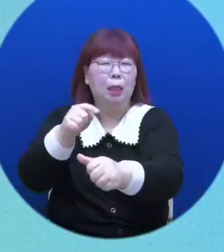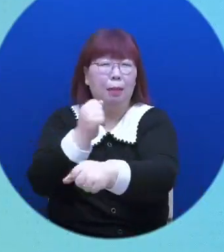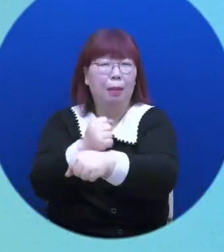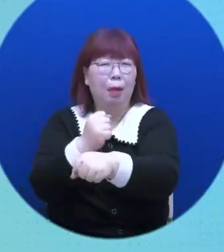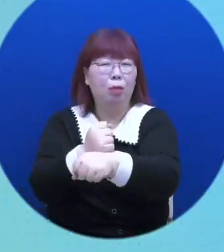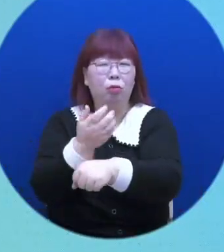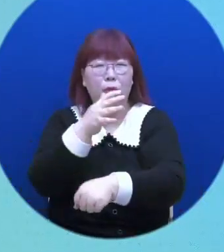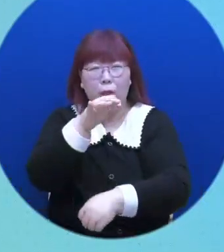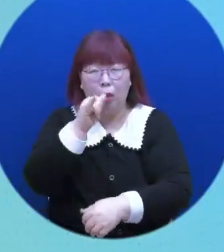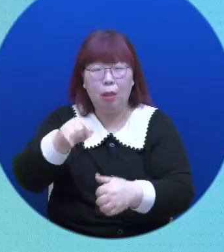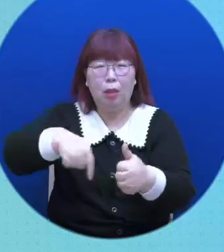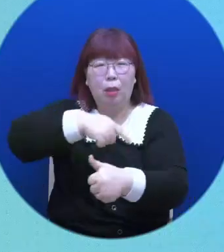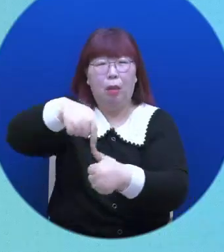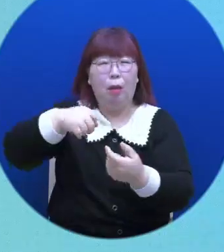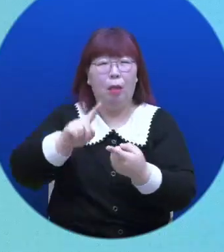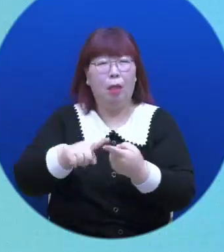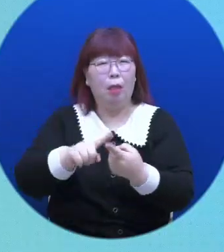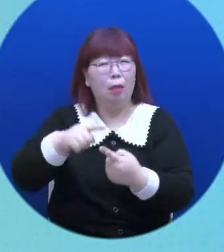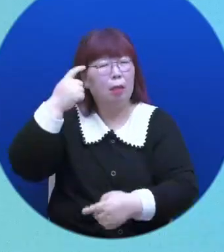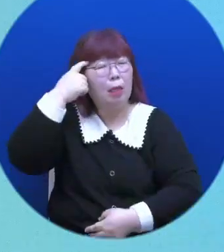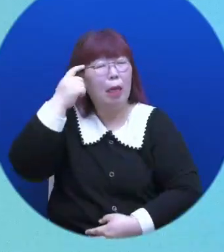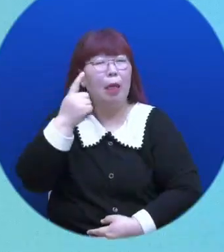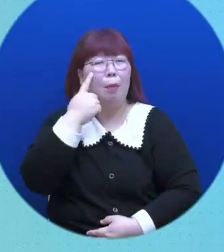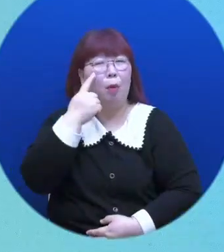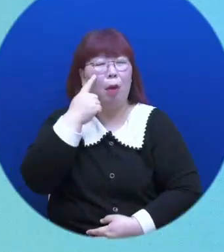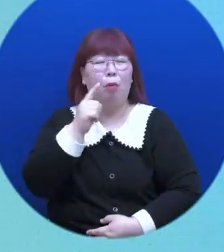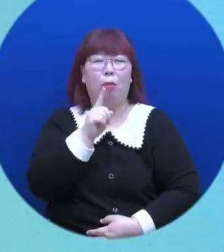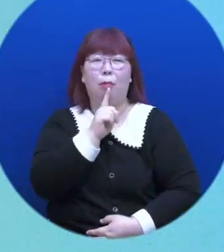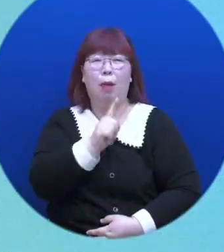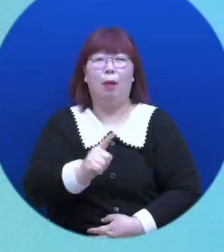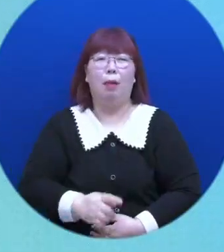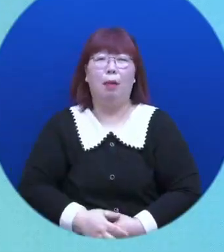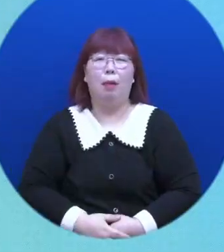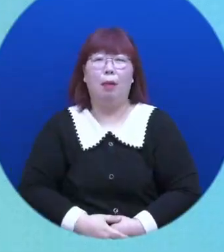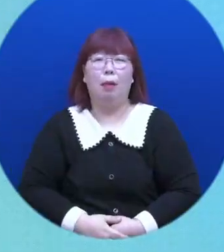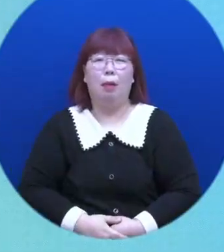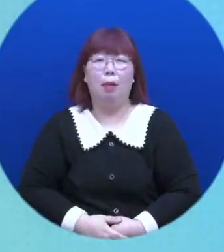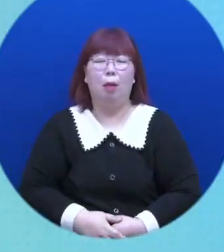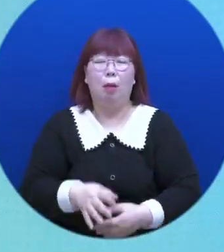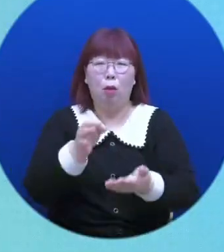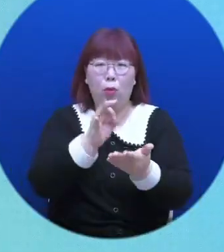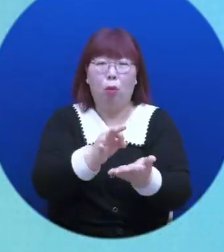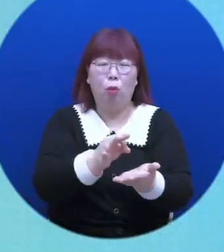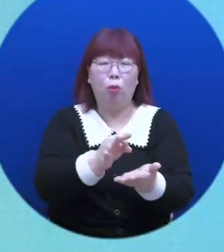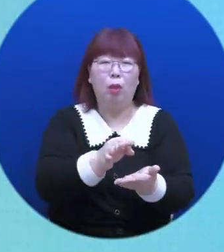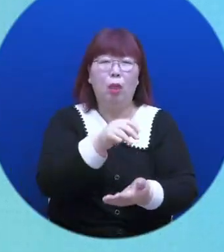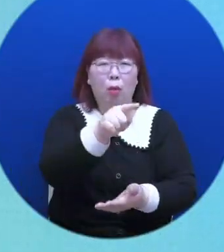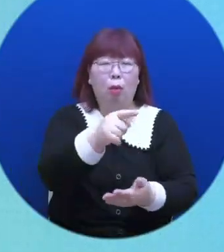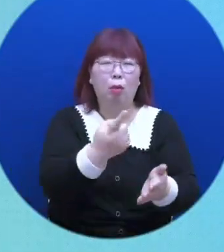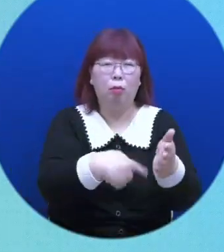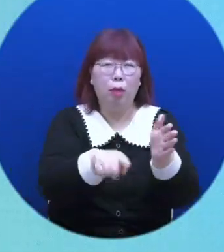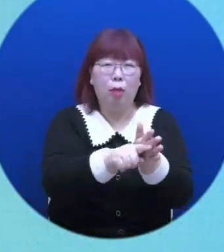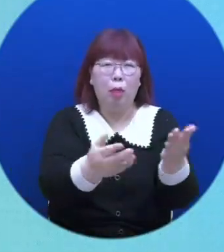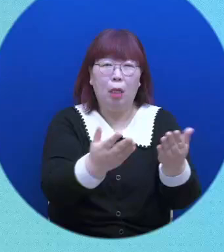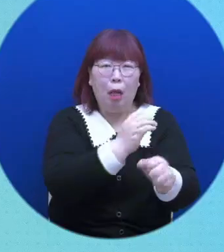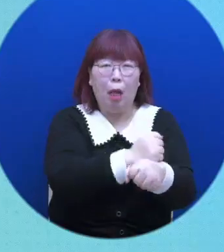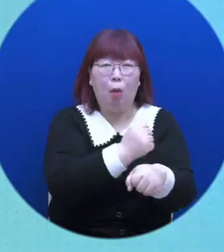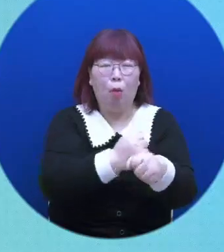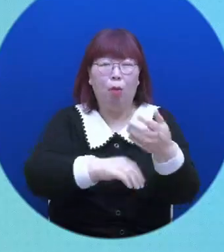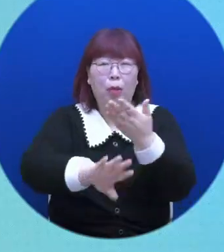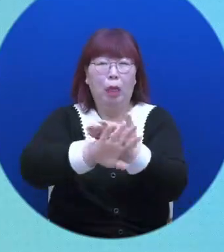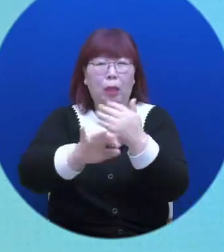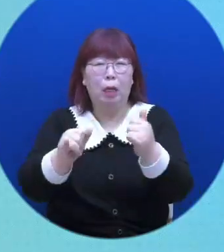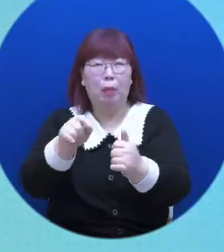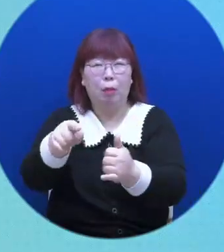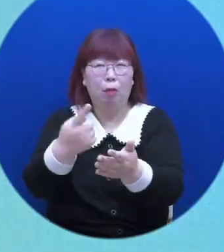수 있느냐를 생각하라고 말해줘요. 그러니까 돈이 너를 위해서 일하게 하고, 너 대신 다른 사람이 너를